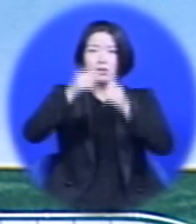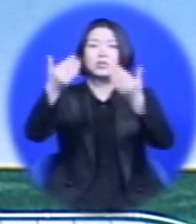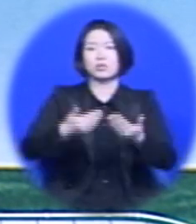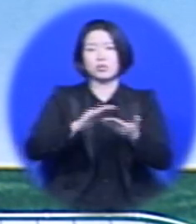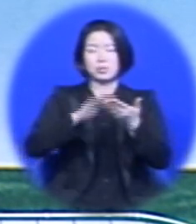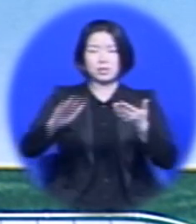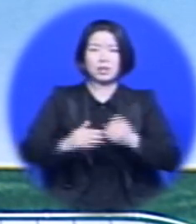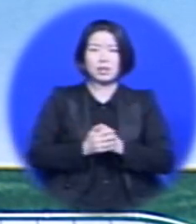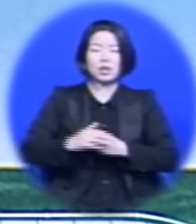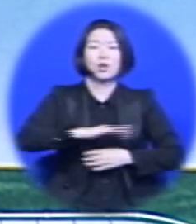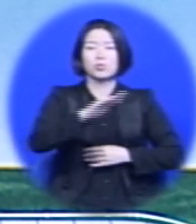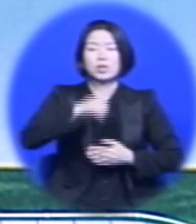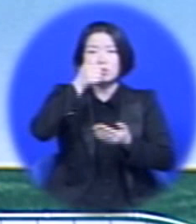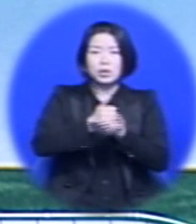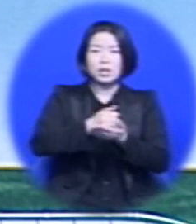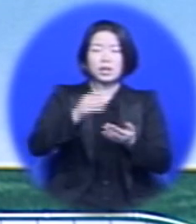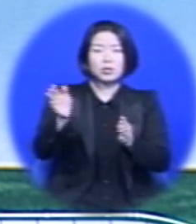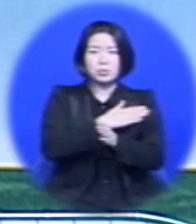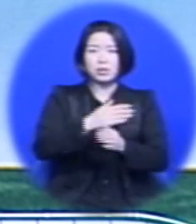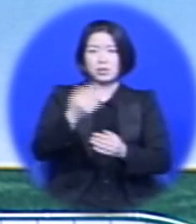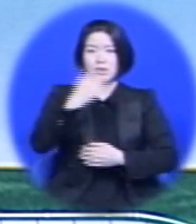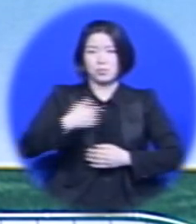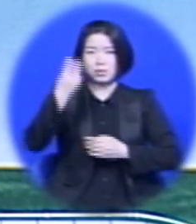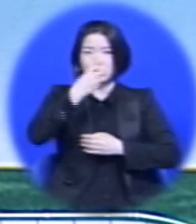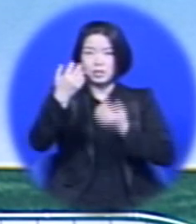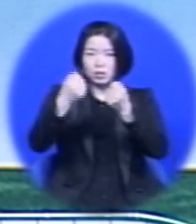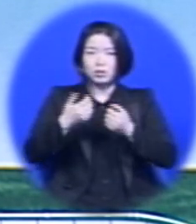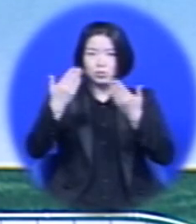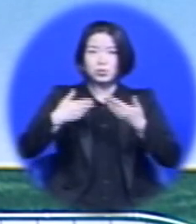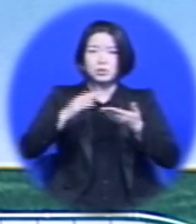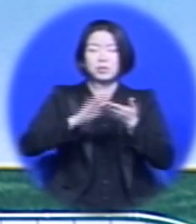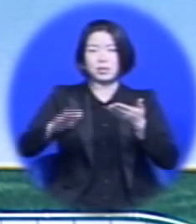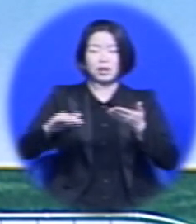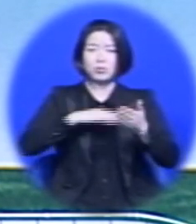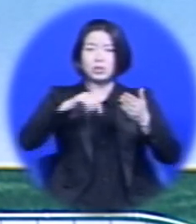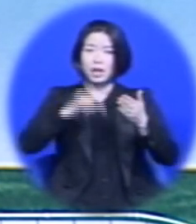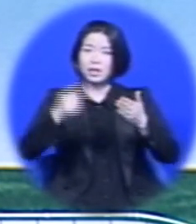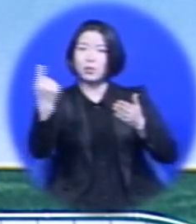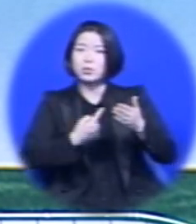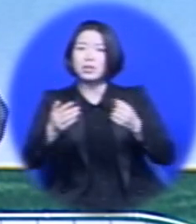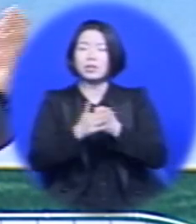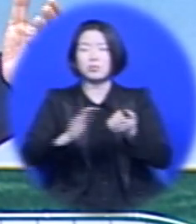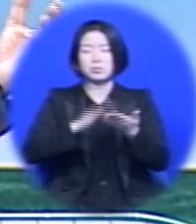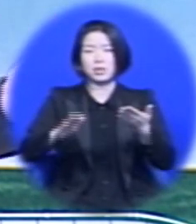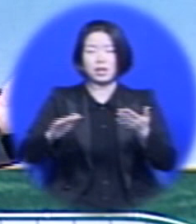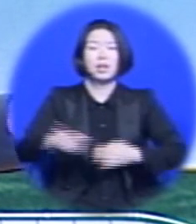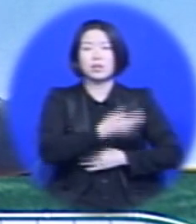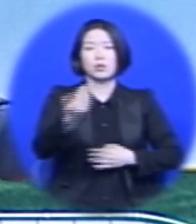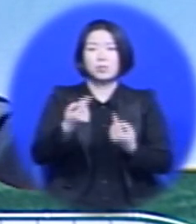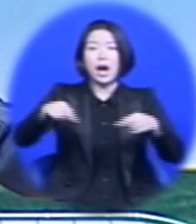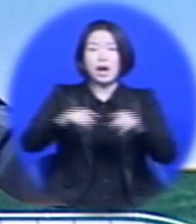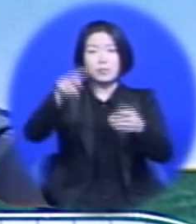분입니다 우리를 죄에서 지켜 주시는 분입니다 우리 안에 오셨기 때문에 여러분 다시 한번 같이